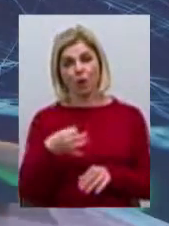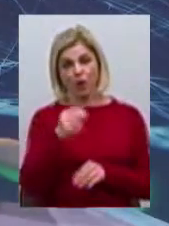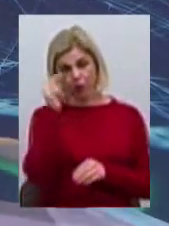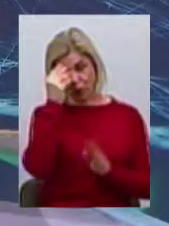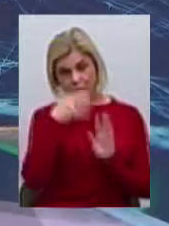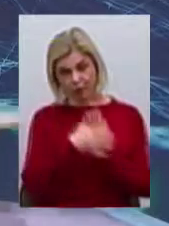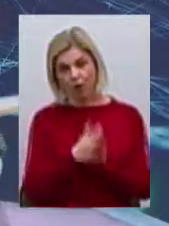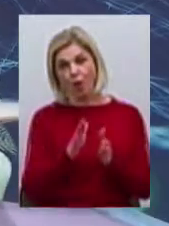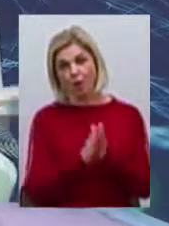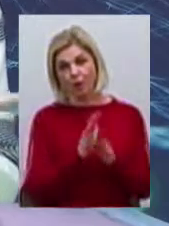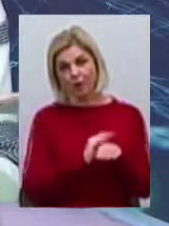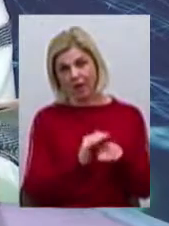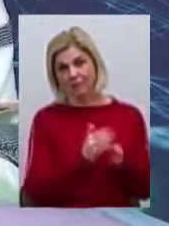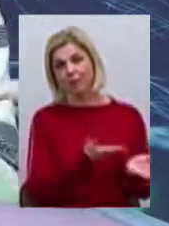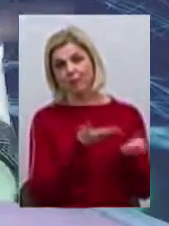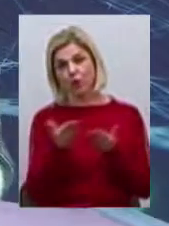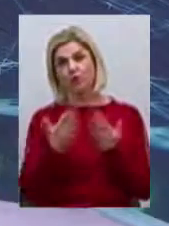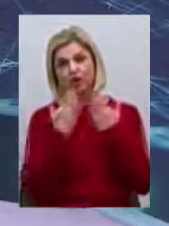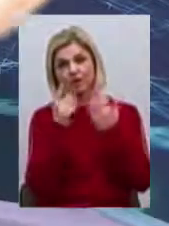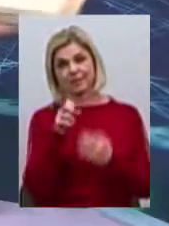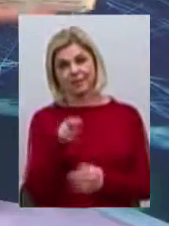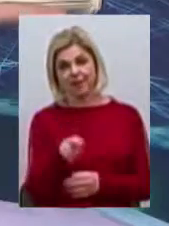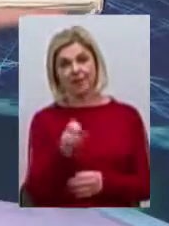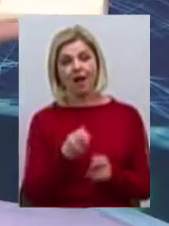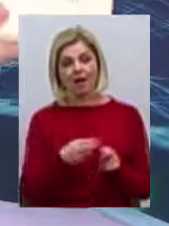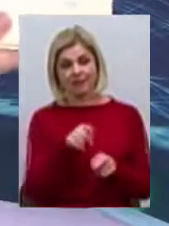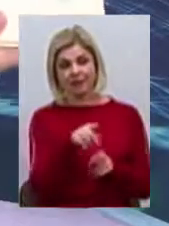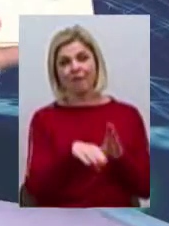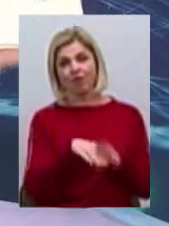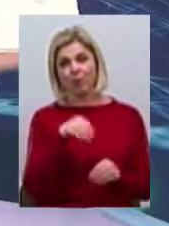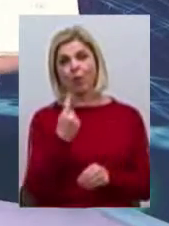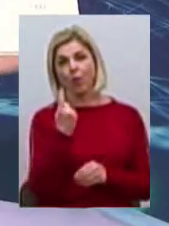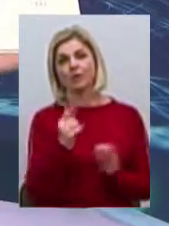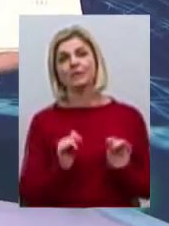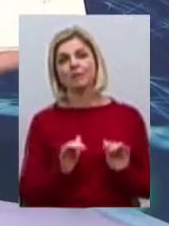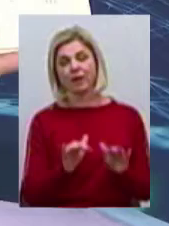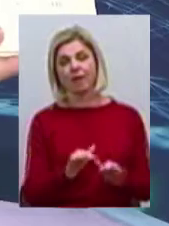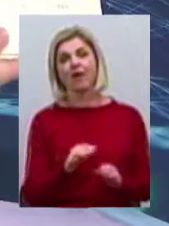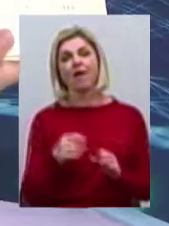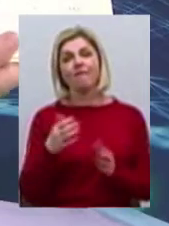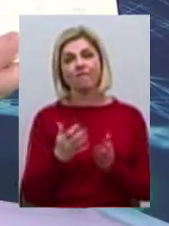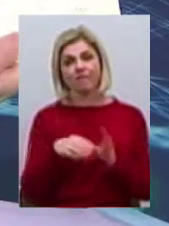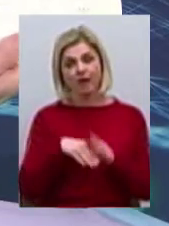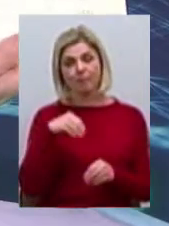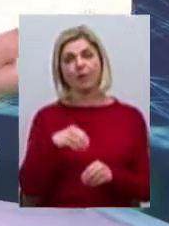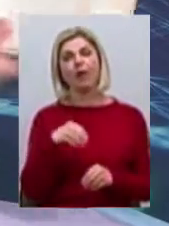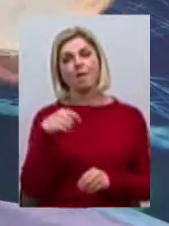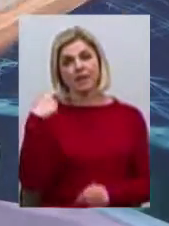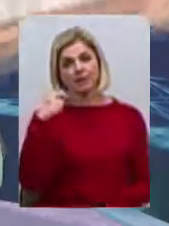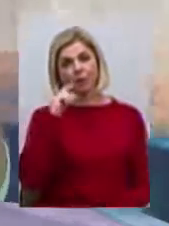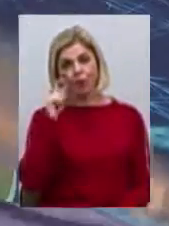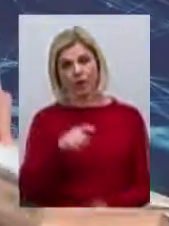ласка, прошу до читальних залів. А це вибори, одна зі справ по виборах президента України 94-го